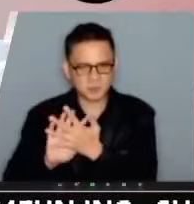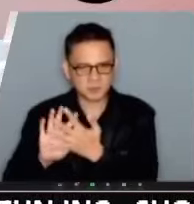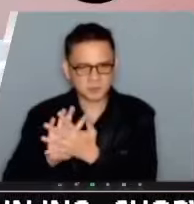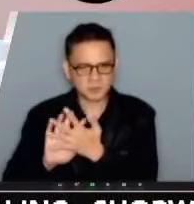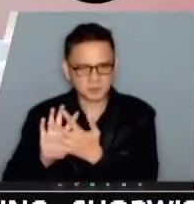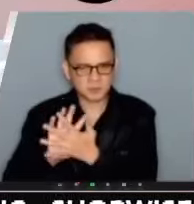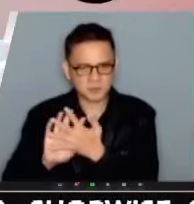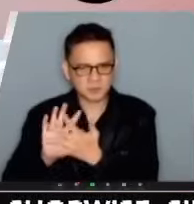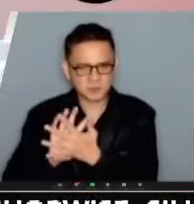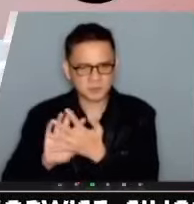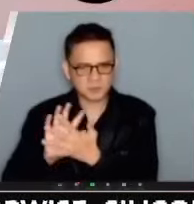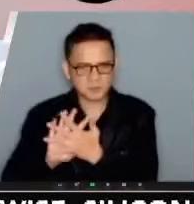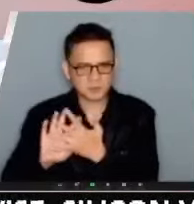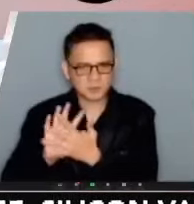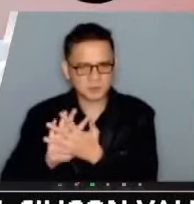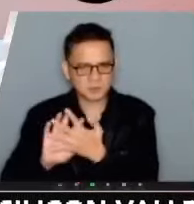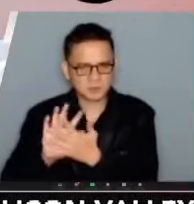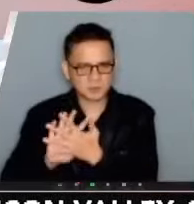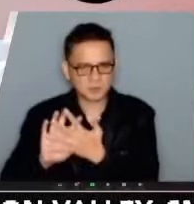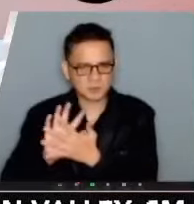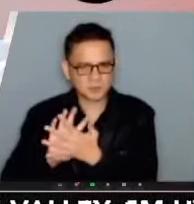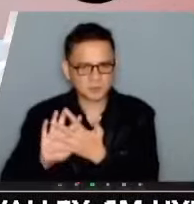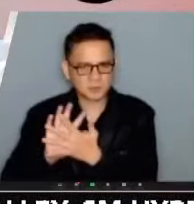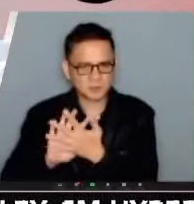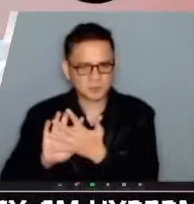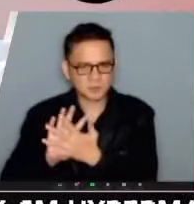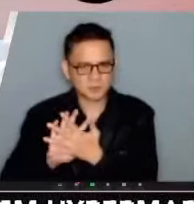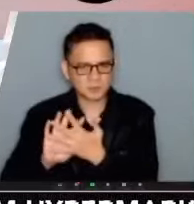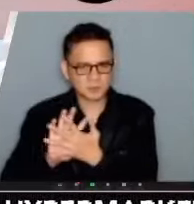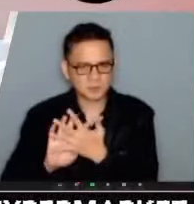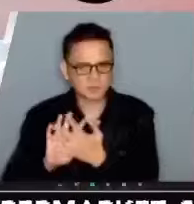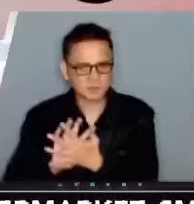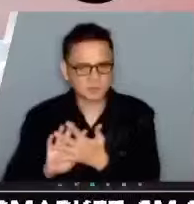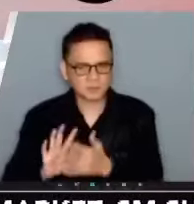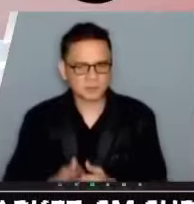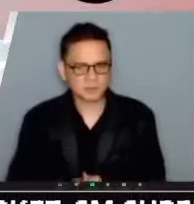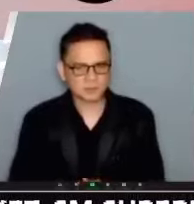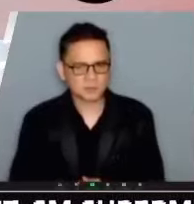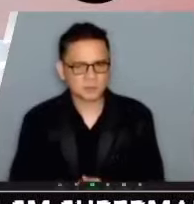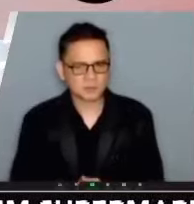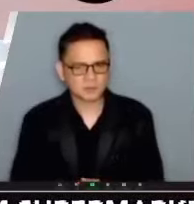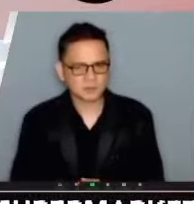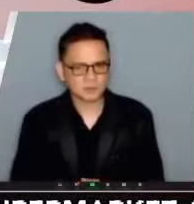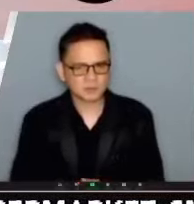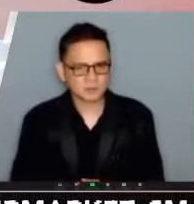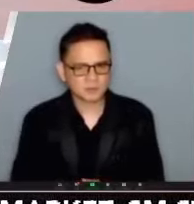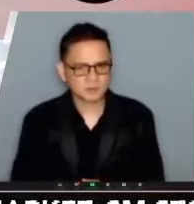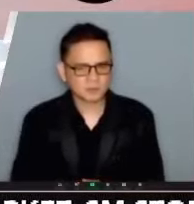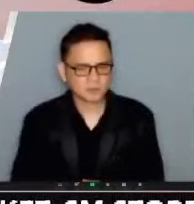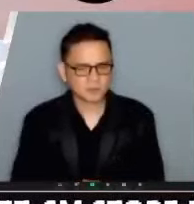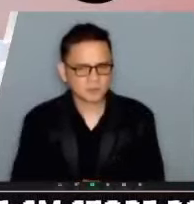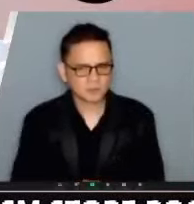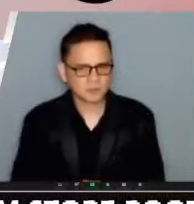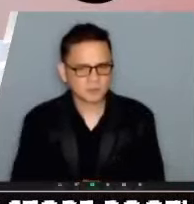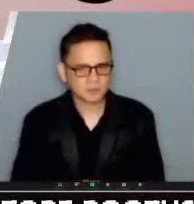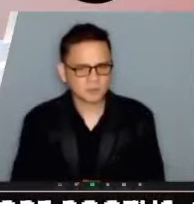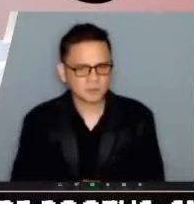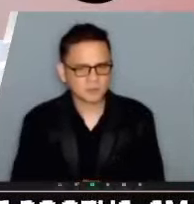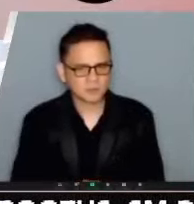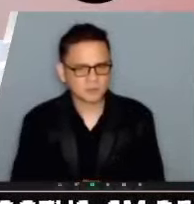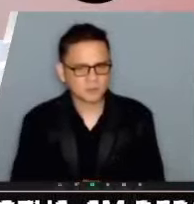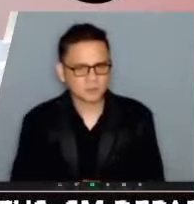sila. Hindi naman takot daw. Going about their daily activities like it was an ordinary Sunday. Kasi